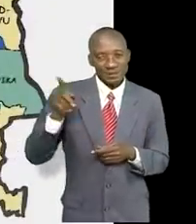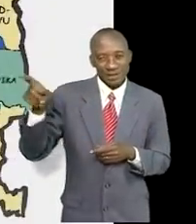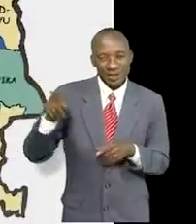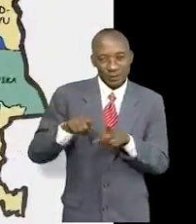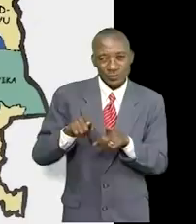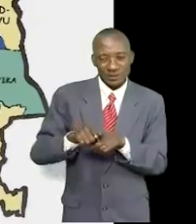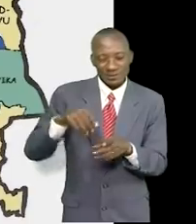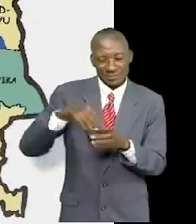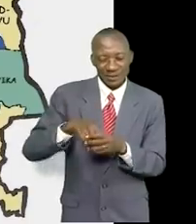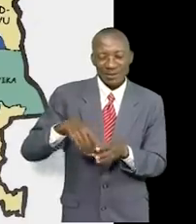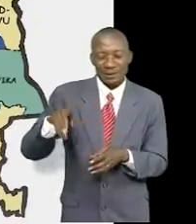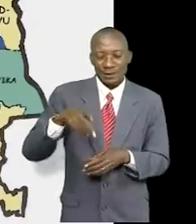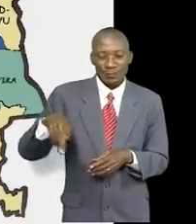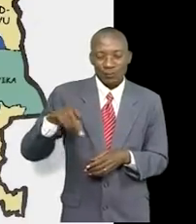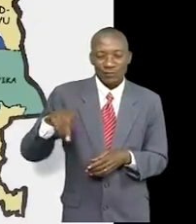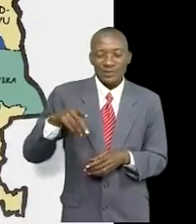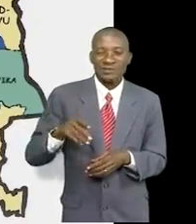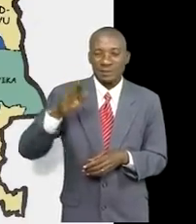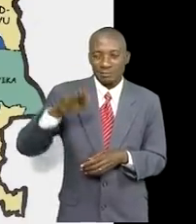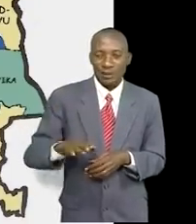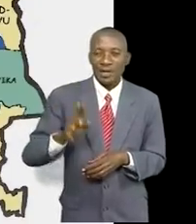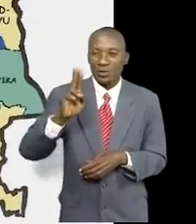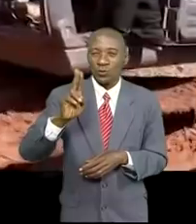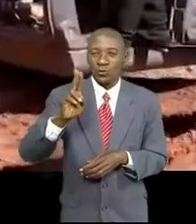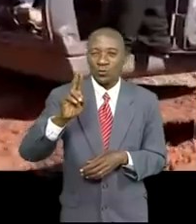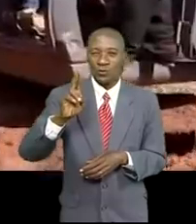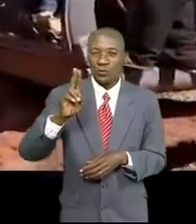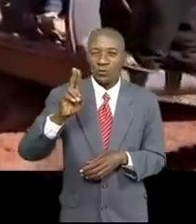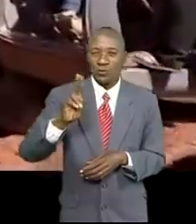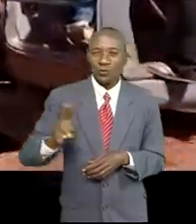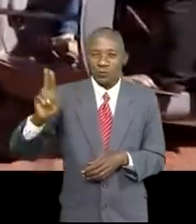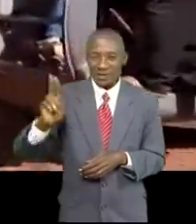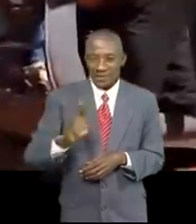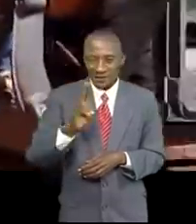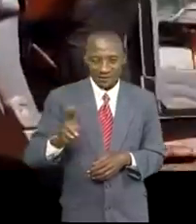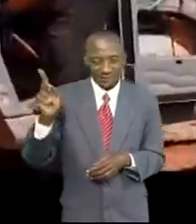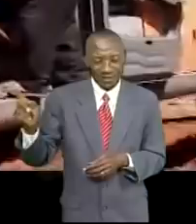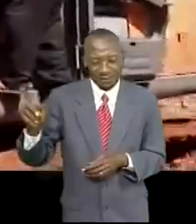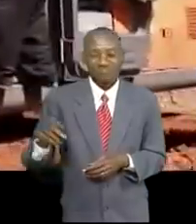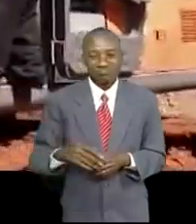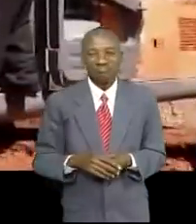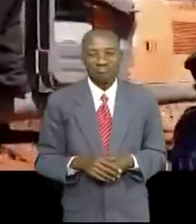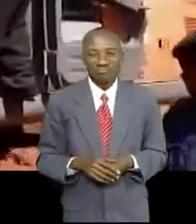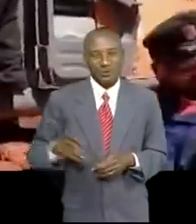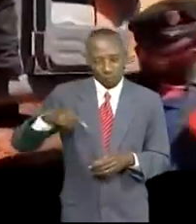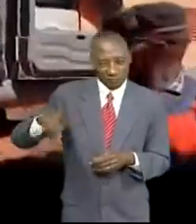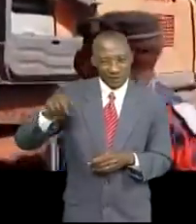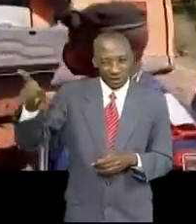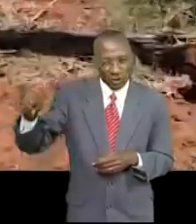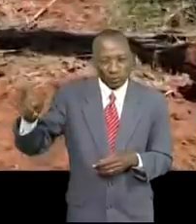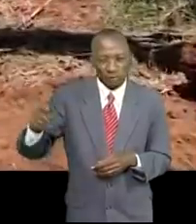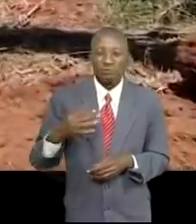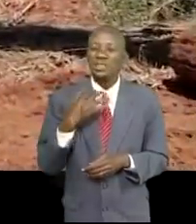Tchopo, Boutaloui est dans la province d'Ibazuélé, deux provinces reliées par la voie routière. C'est une véritable aubaine pour